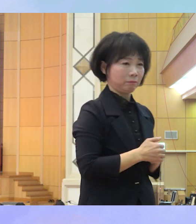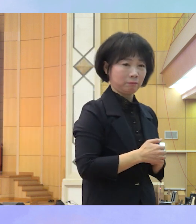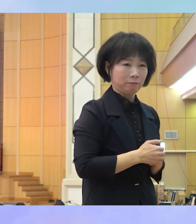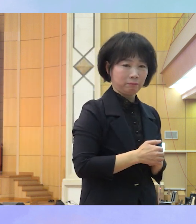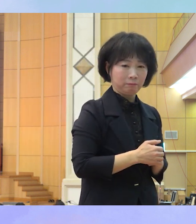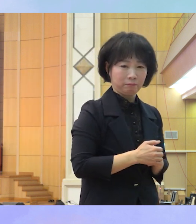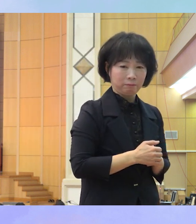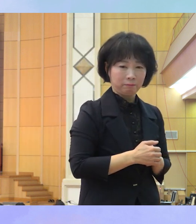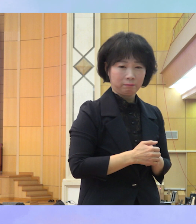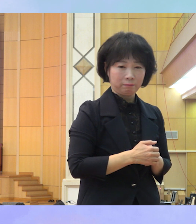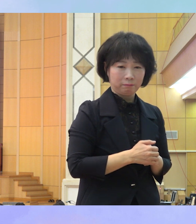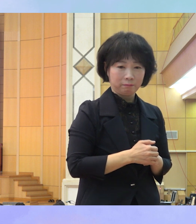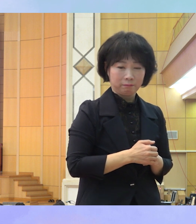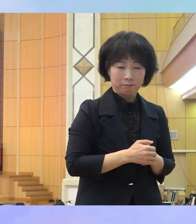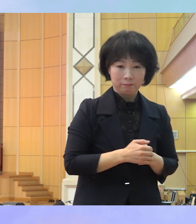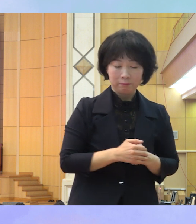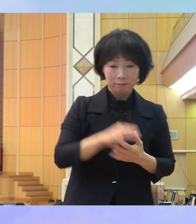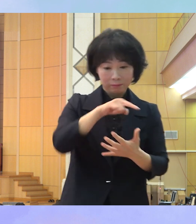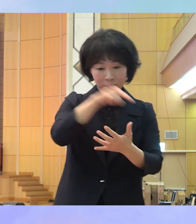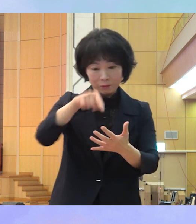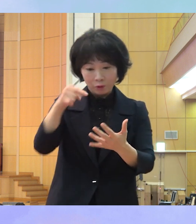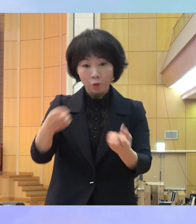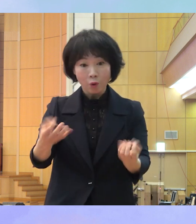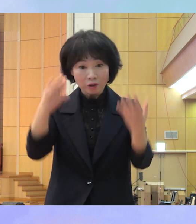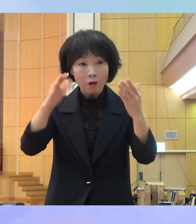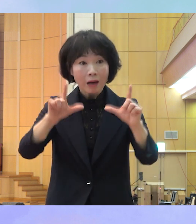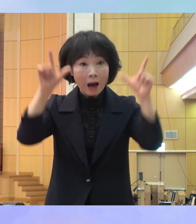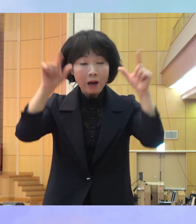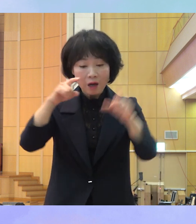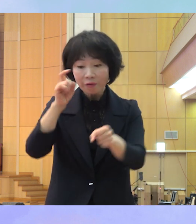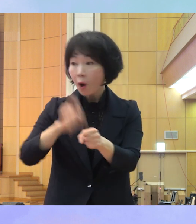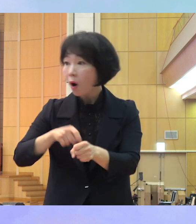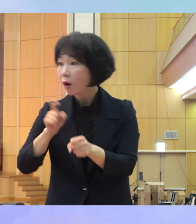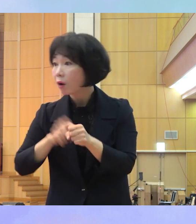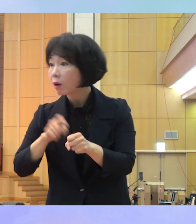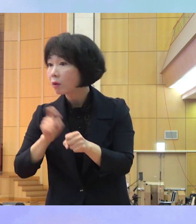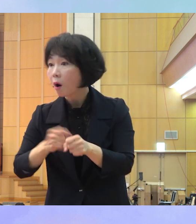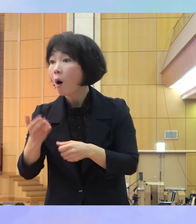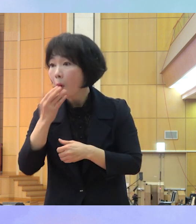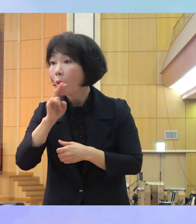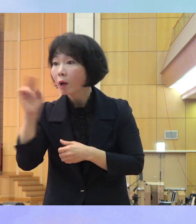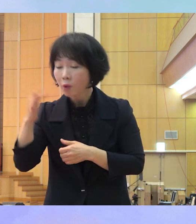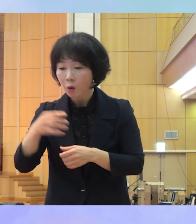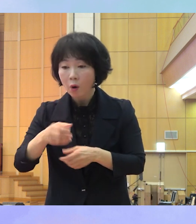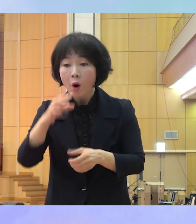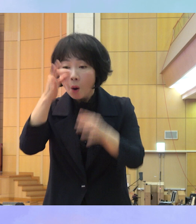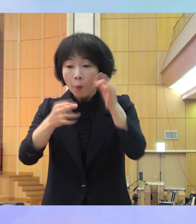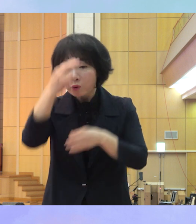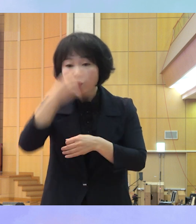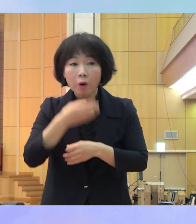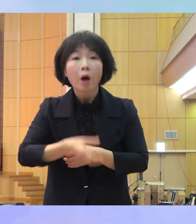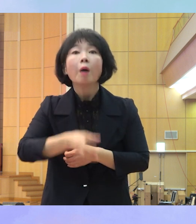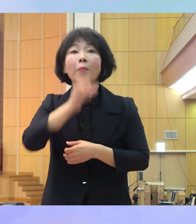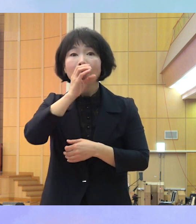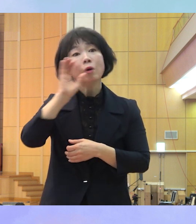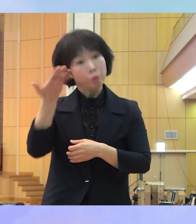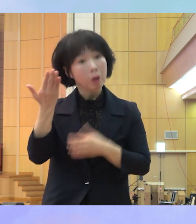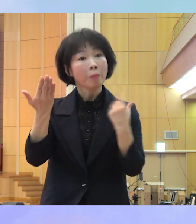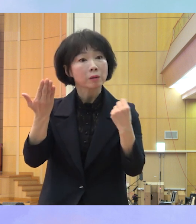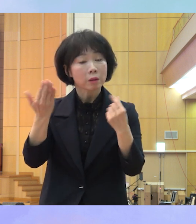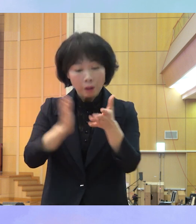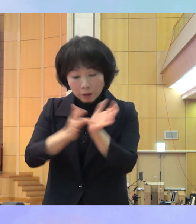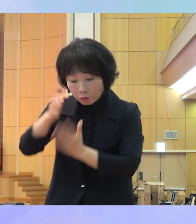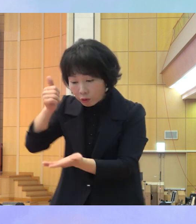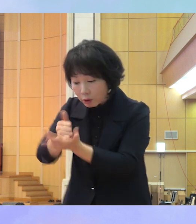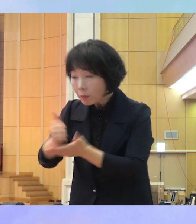유월절에 떡을 먹어야 되고 포도주를 지금 마셔야 되는데, 이것은 바로 예수님의